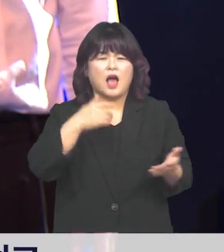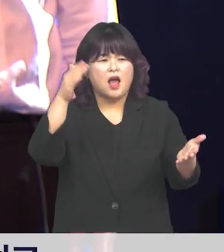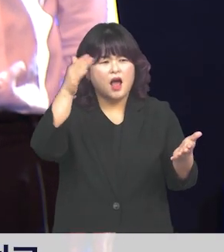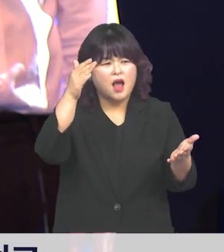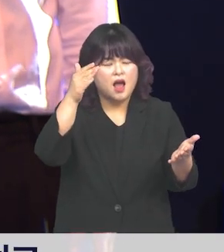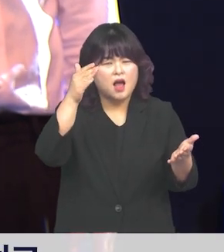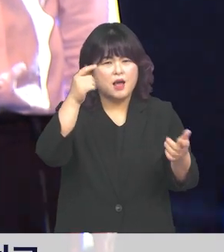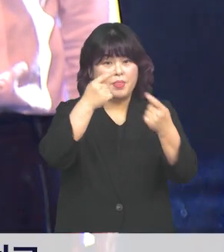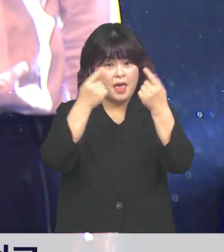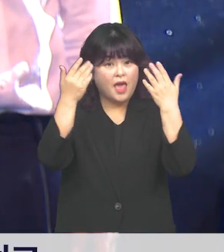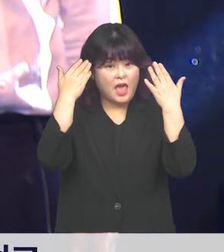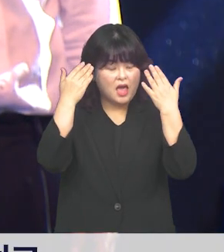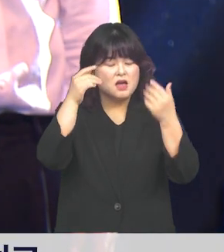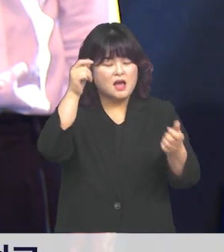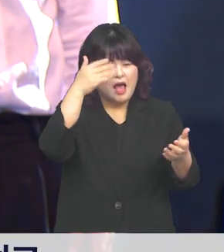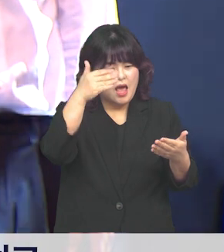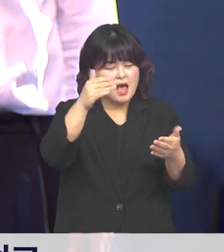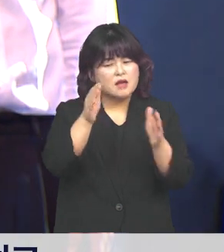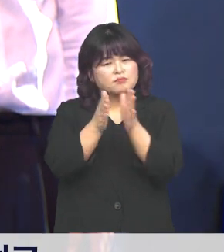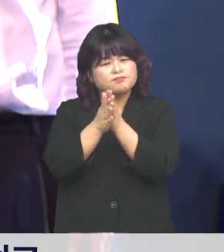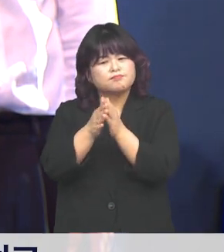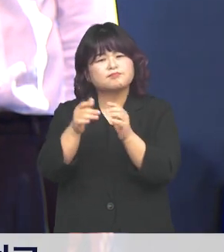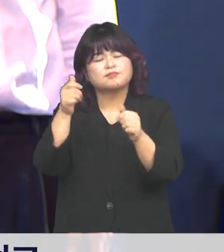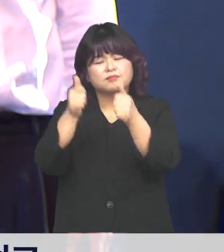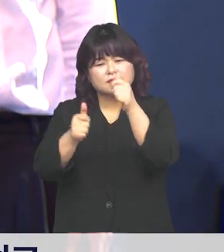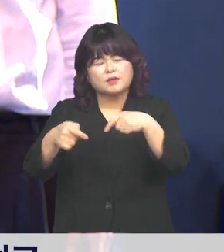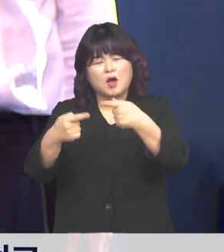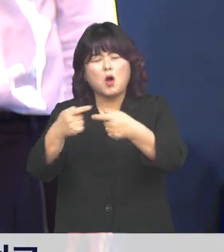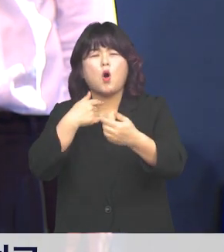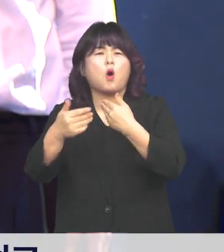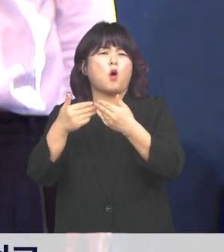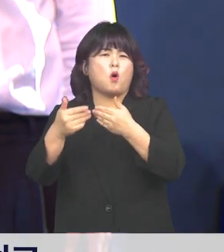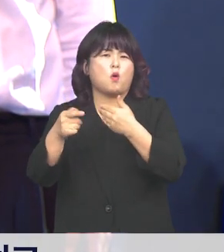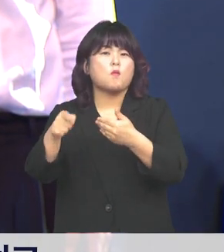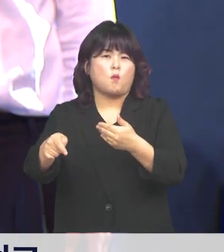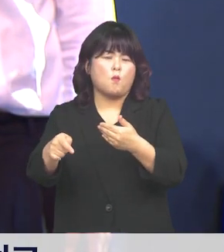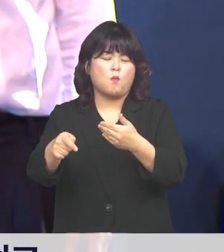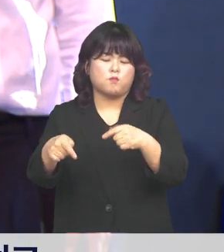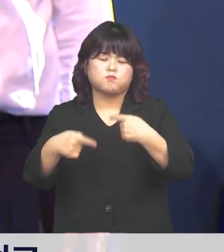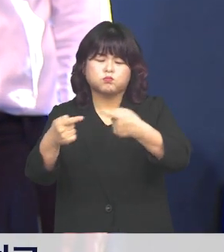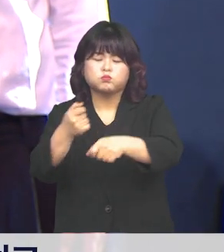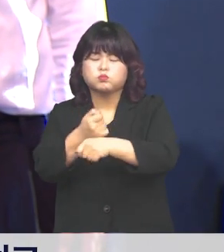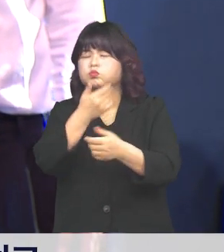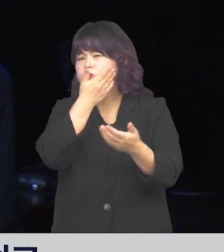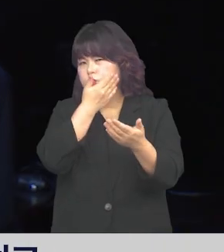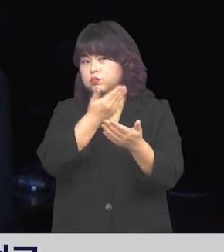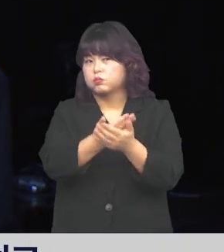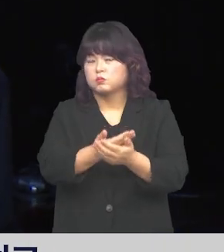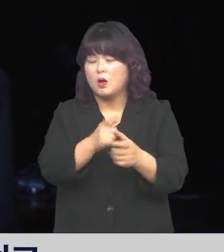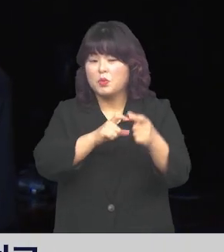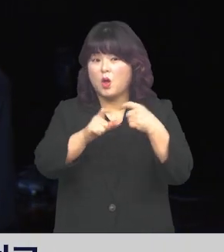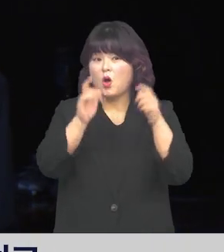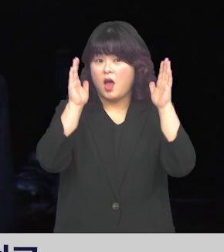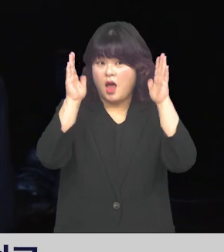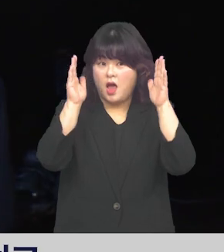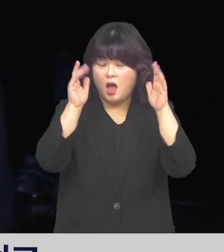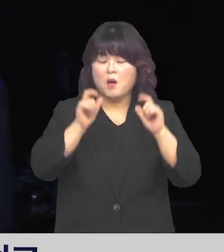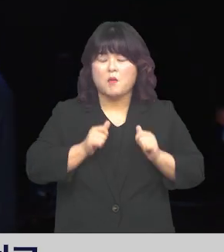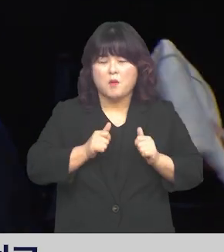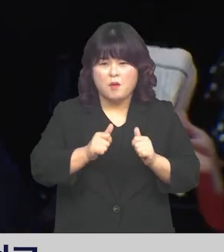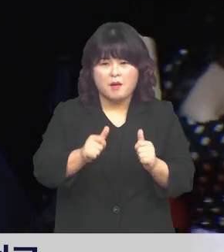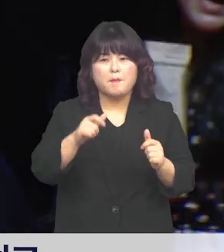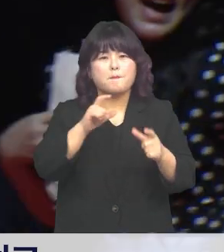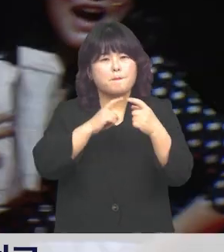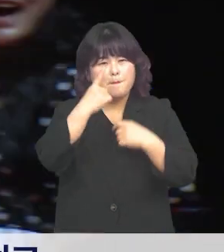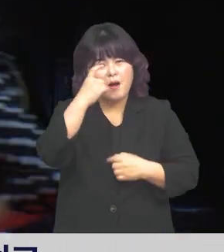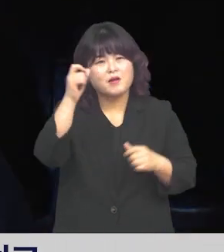대학생들이 연극제라는 대회를 나가서 계속 경험을 쌓는 것도 너무 중요하고 더 열심히 공부해서